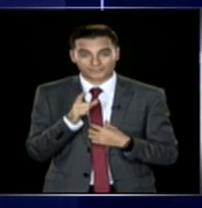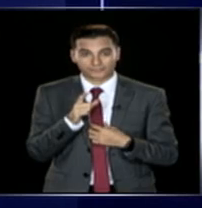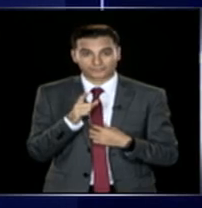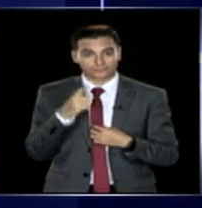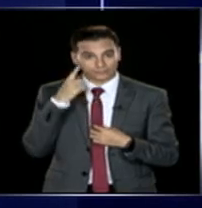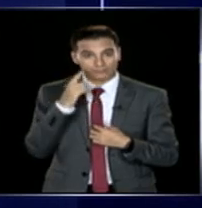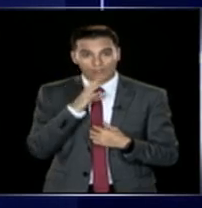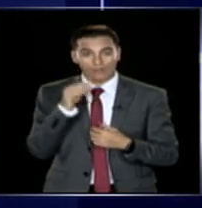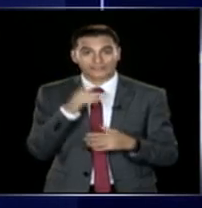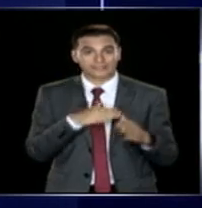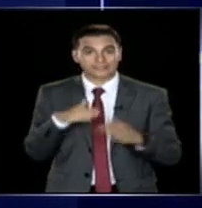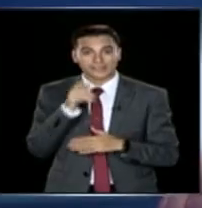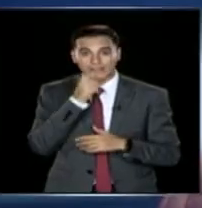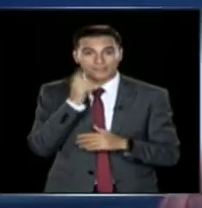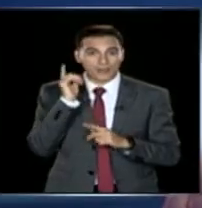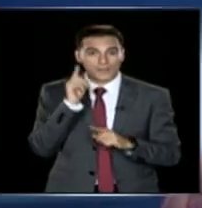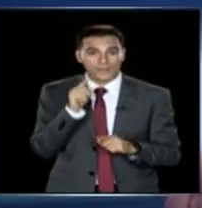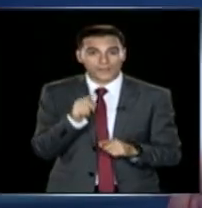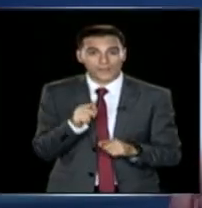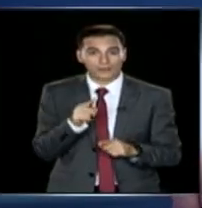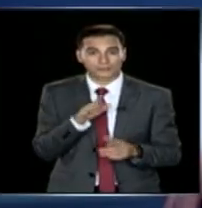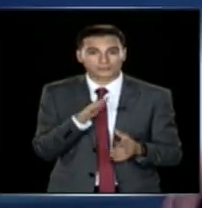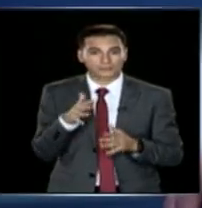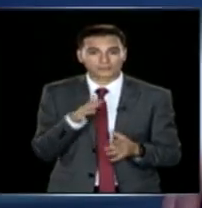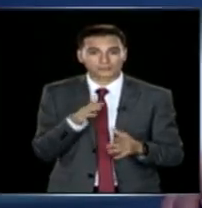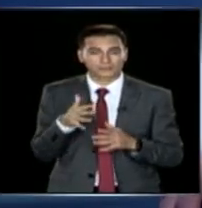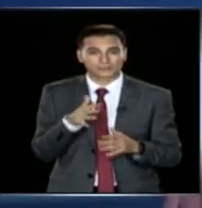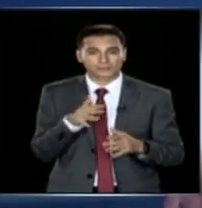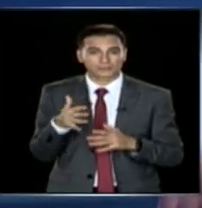بالك بتعوم قد ايه؟ يعني كان